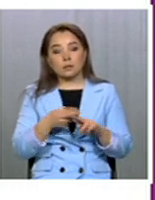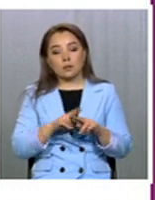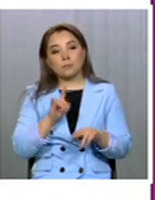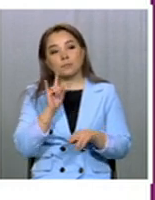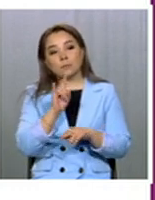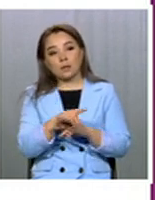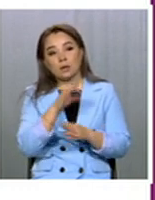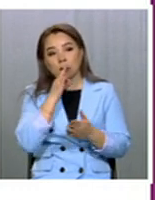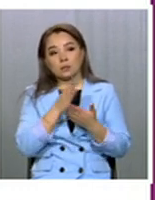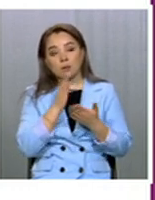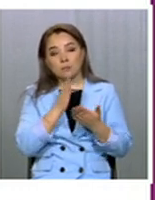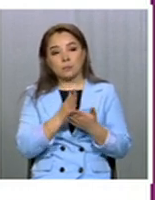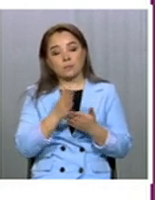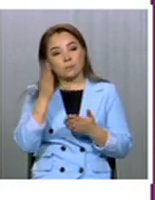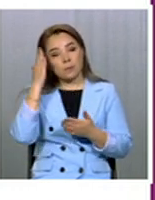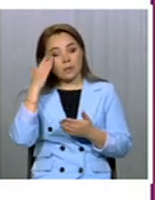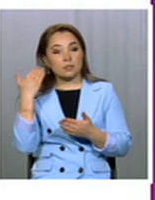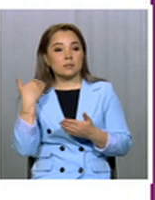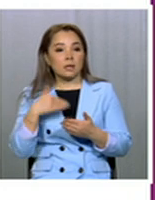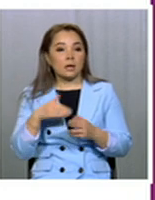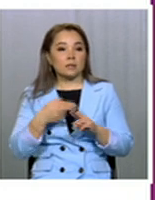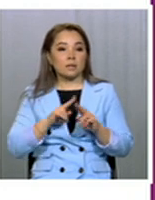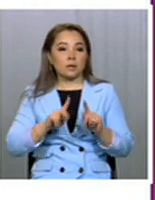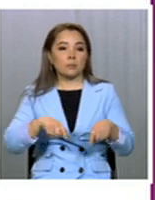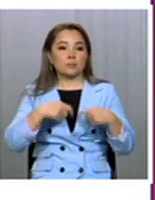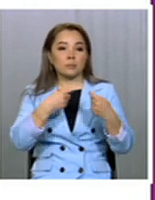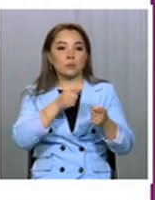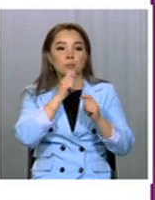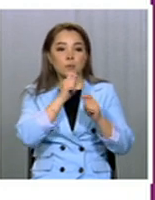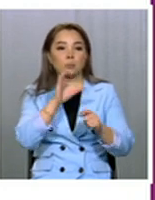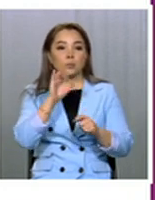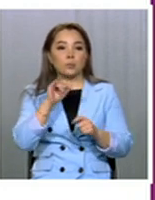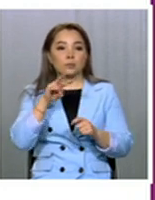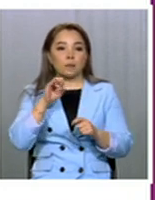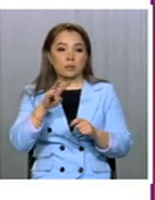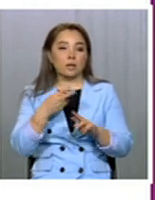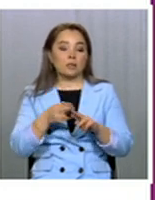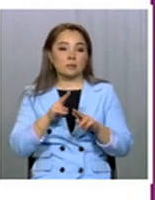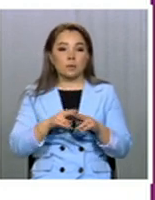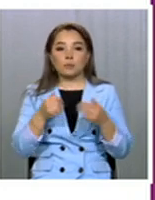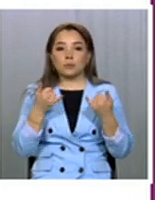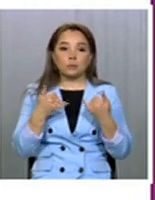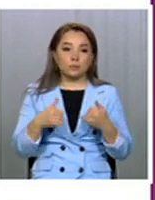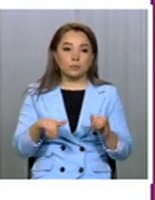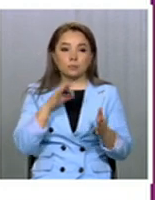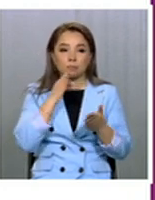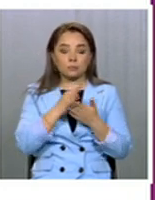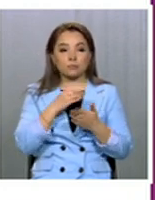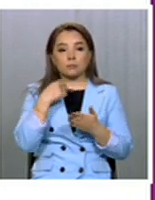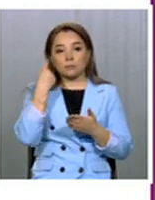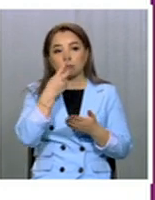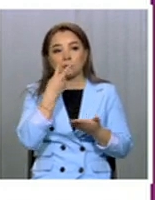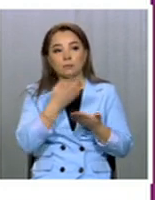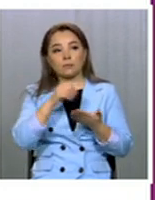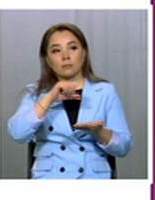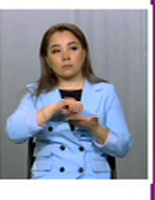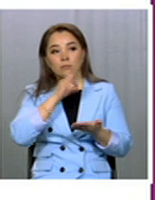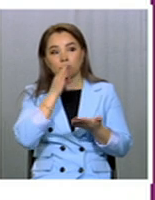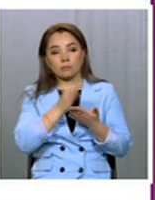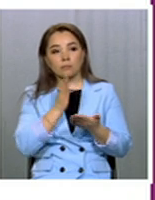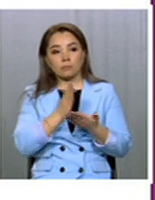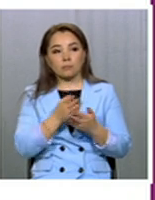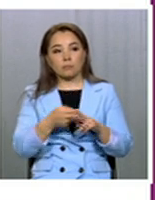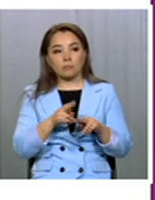соғып, басым кесіп сиға тарттық сұлтанға. Ой, залымай, жүзі қара залымай, мұнша